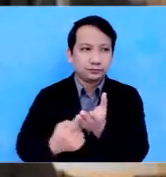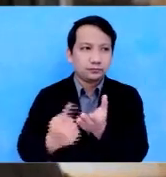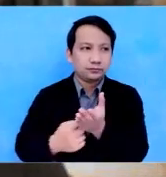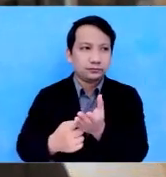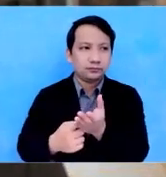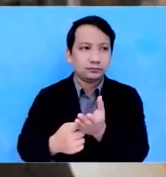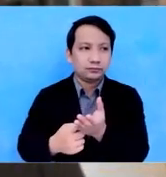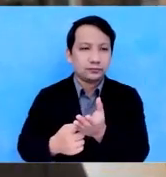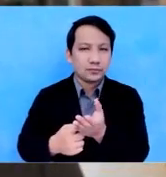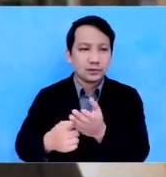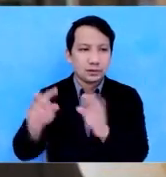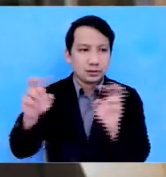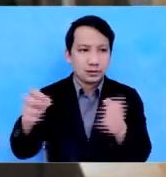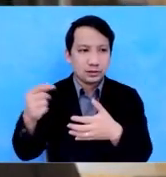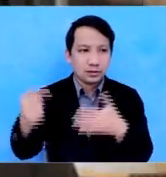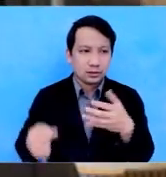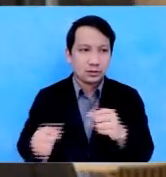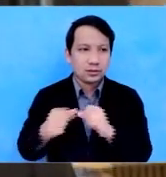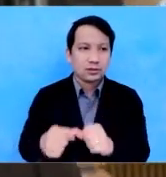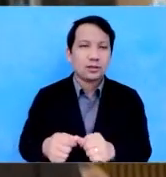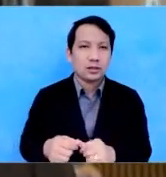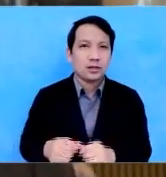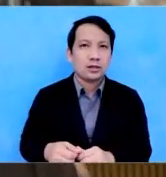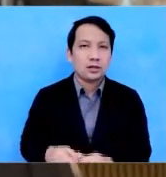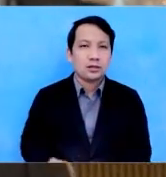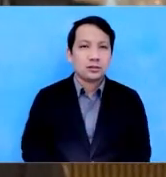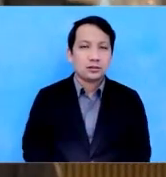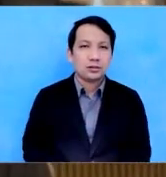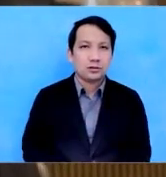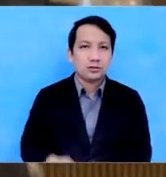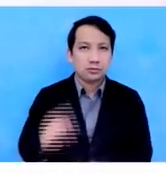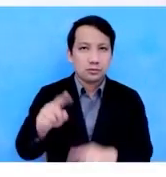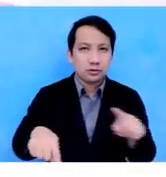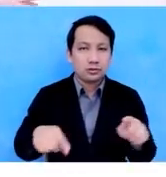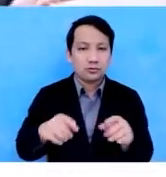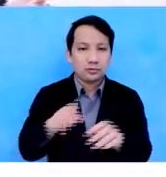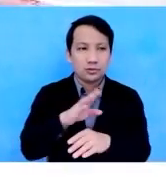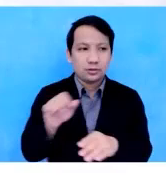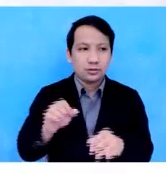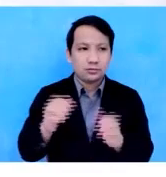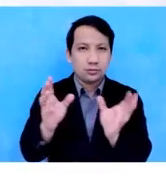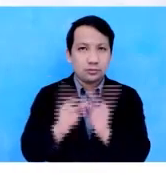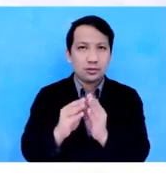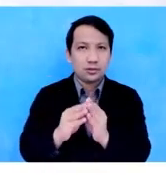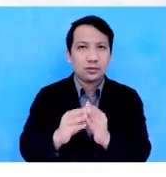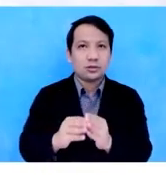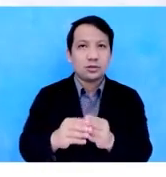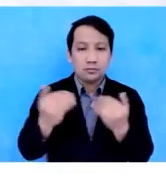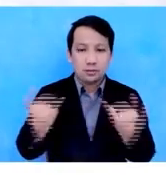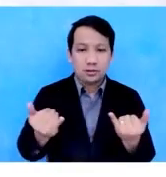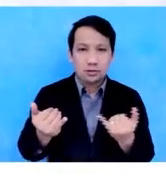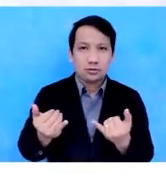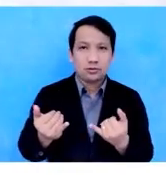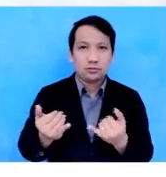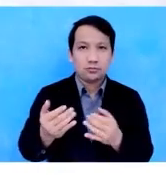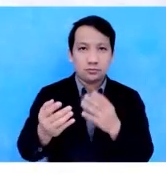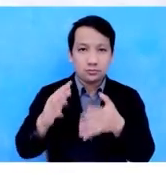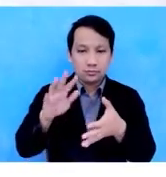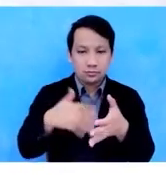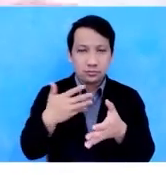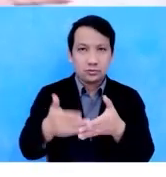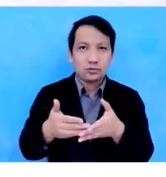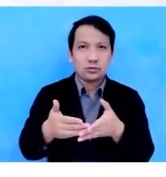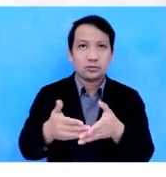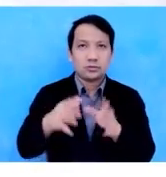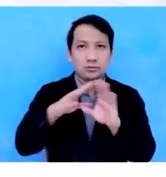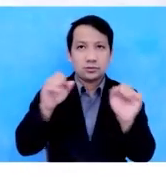contentious issues in a very amicable matter bilaterally. No? Ngayong araw ay nakatakda namang dumalo si Pangulong Bongbong Marcos